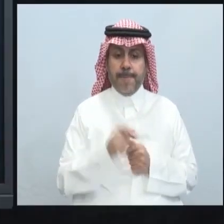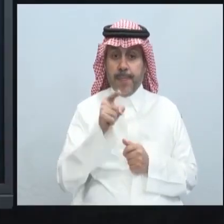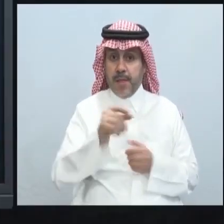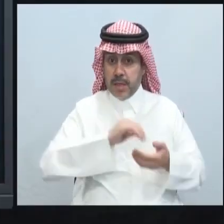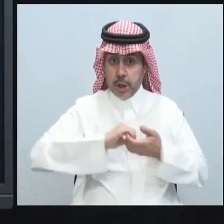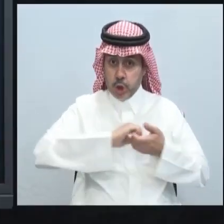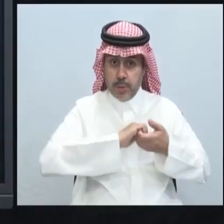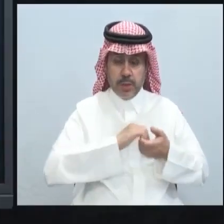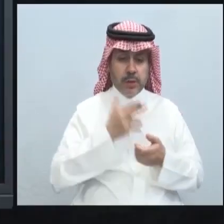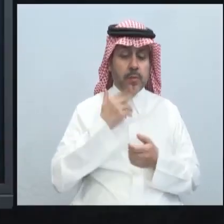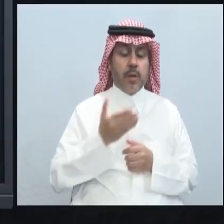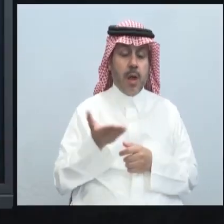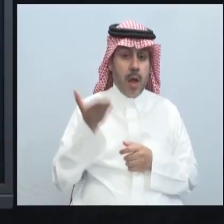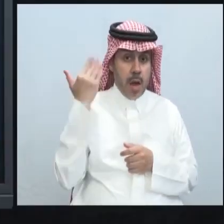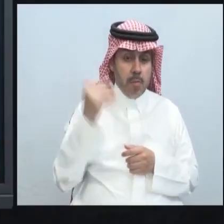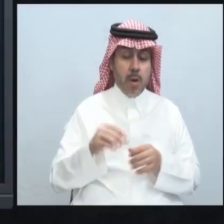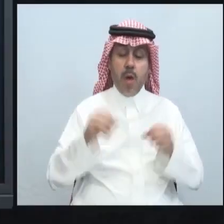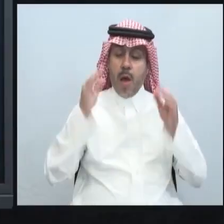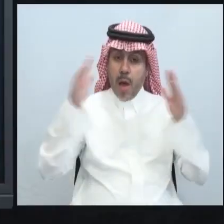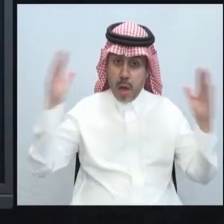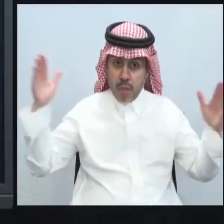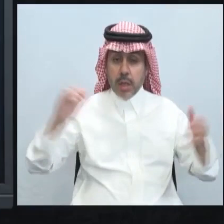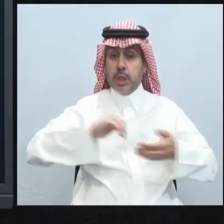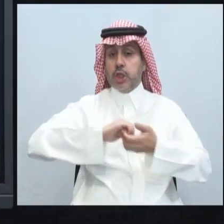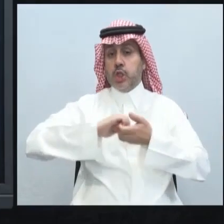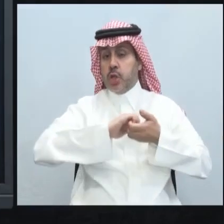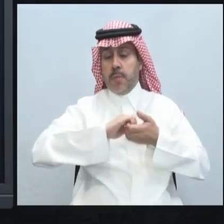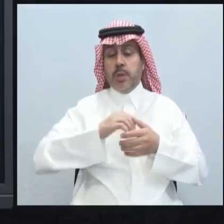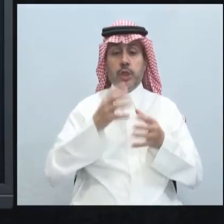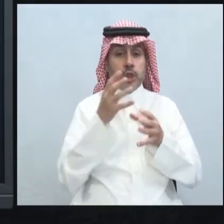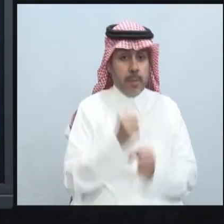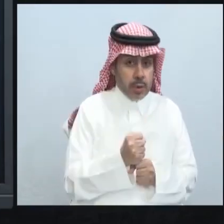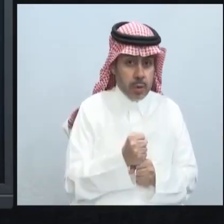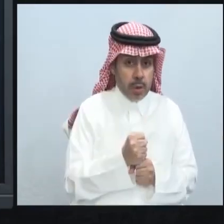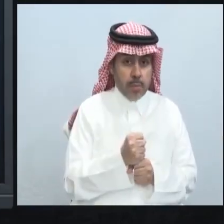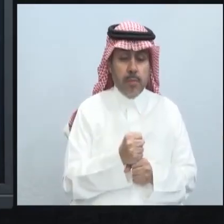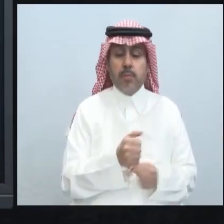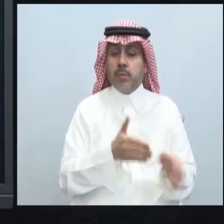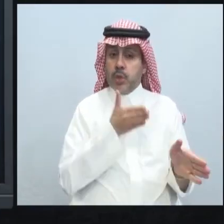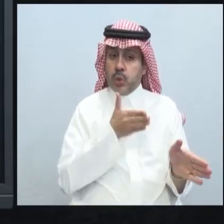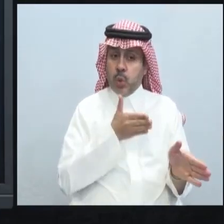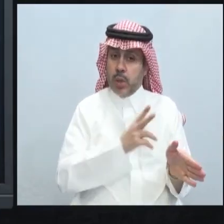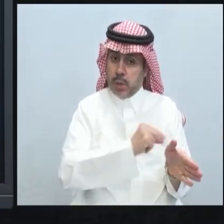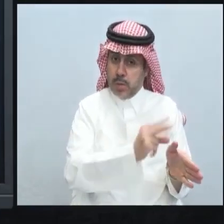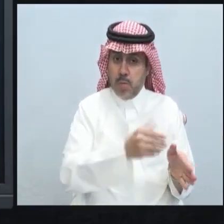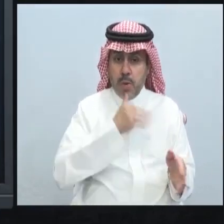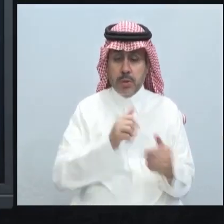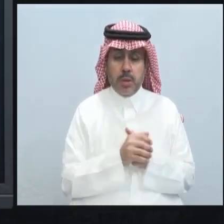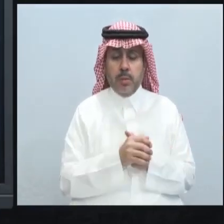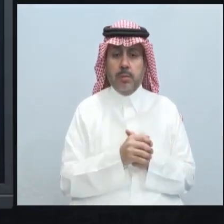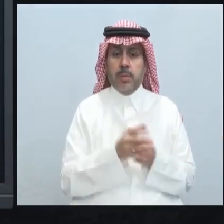هذا الصحابي الجليل كان من اكثر الصحابه ماذا تمسكا بسنه النبي صلى الله عليه وسلم